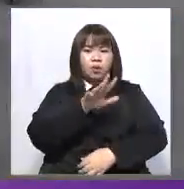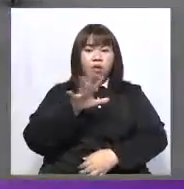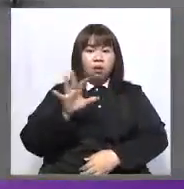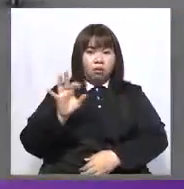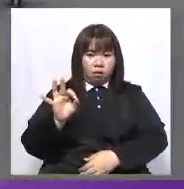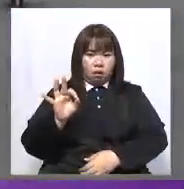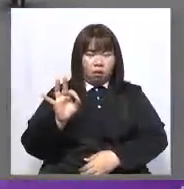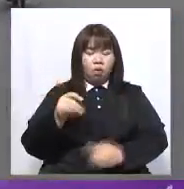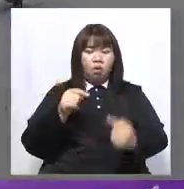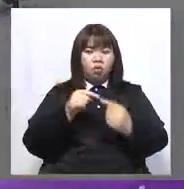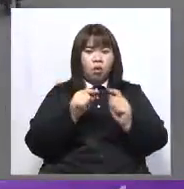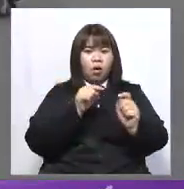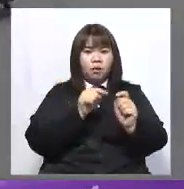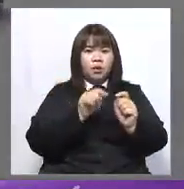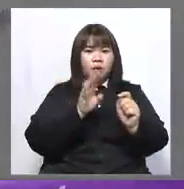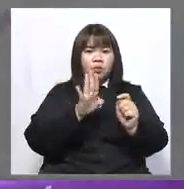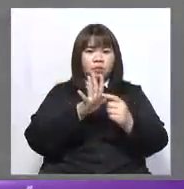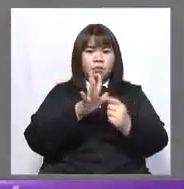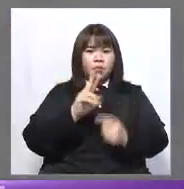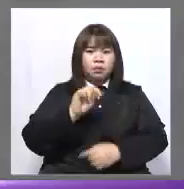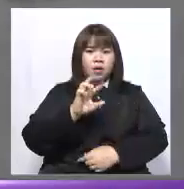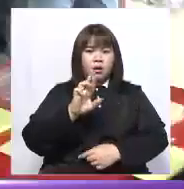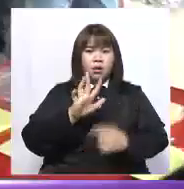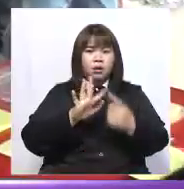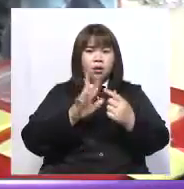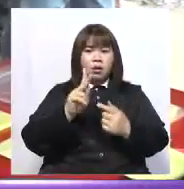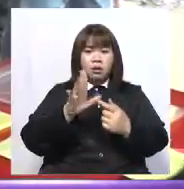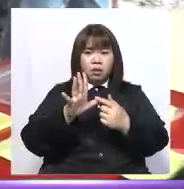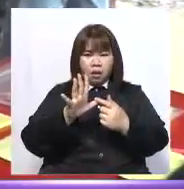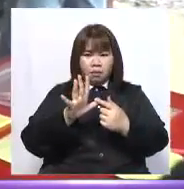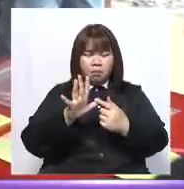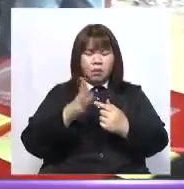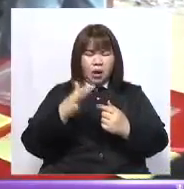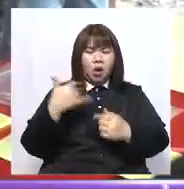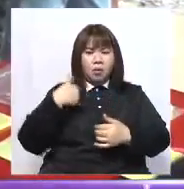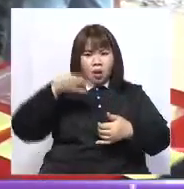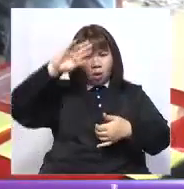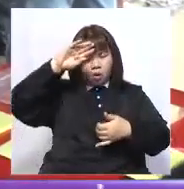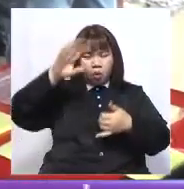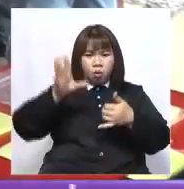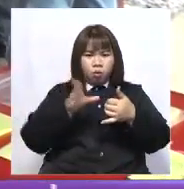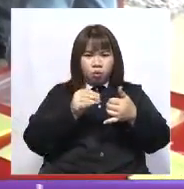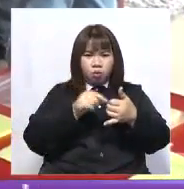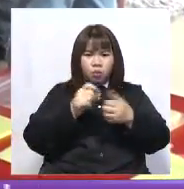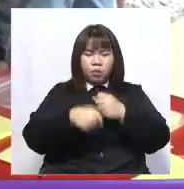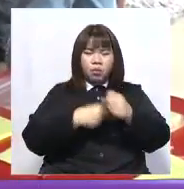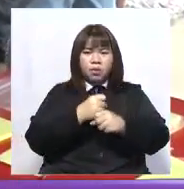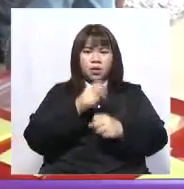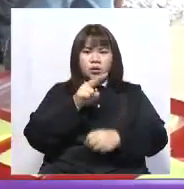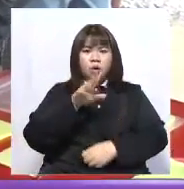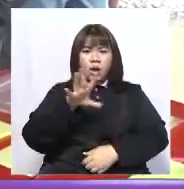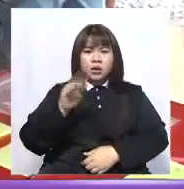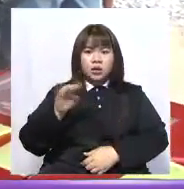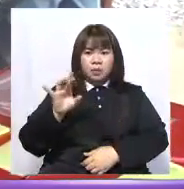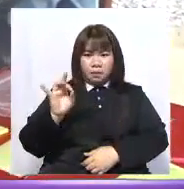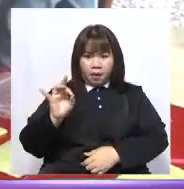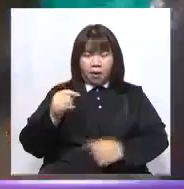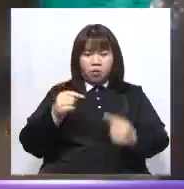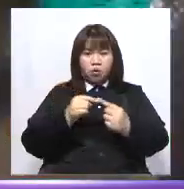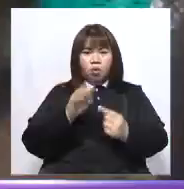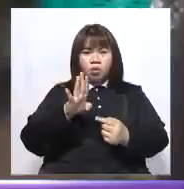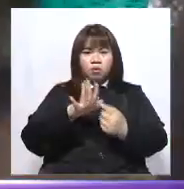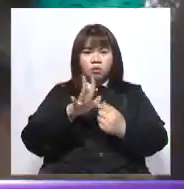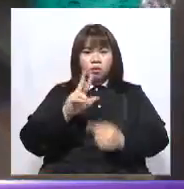2559ที่อำเภอบางระกำพบผู้ป่วยรายสุดท้ายเมื่อปีพุทธศักราช2548ที่อำเภอบางกระ